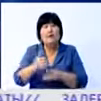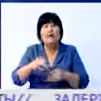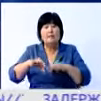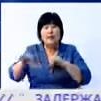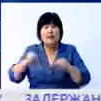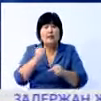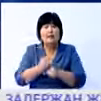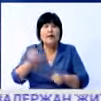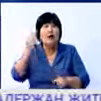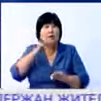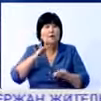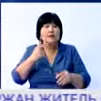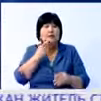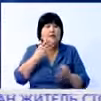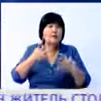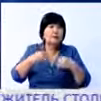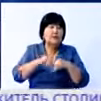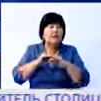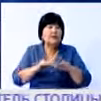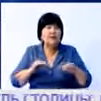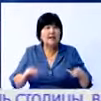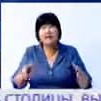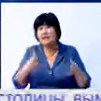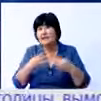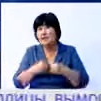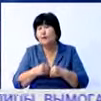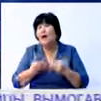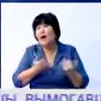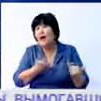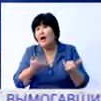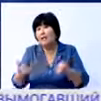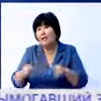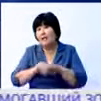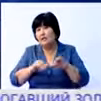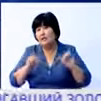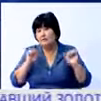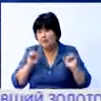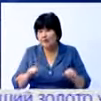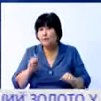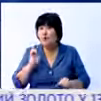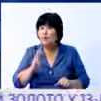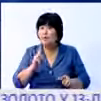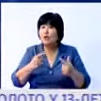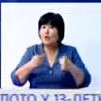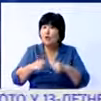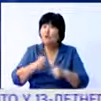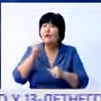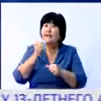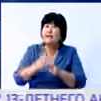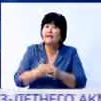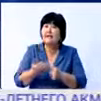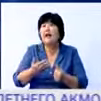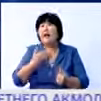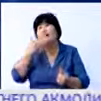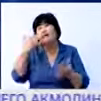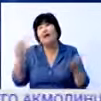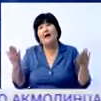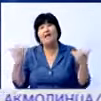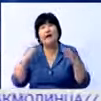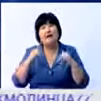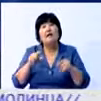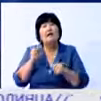поддержке одаренных детей из малообеспеченных и многодетных семей, обеспечить таким детям возможность посещать кружки, центры и летние лагеря. Такие